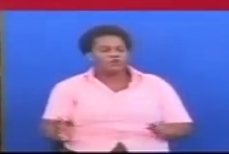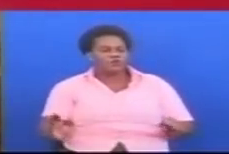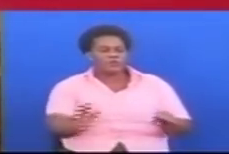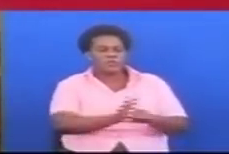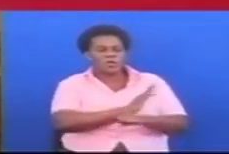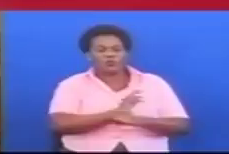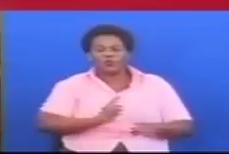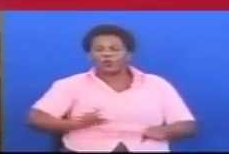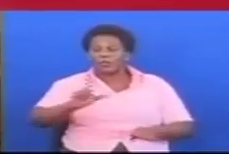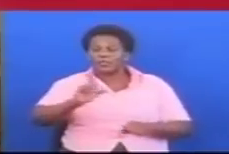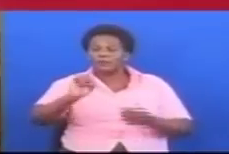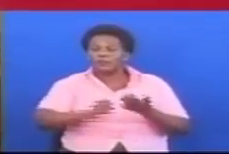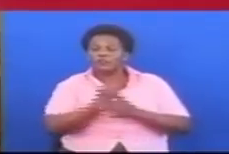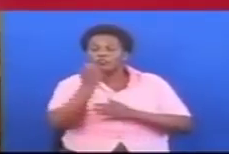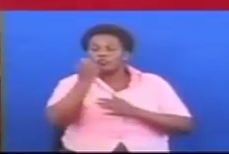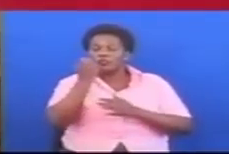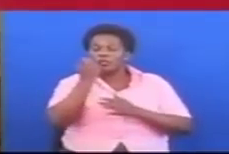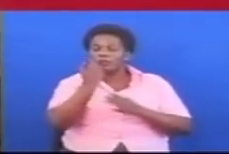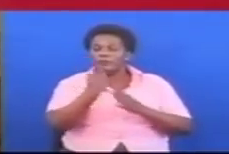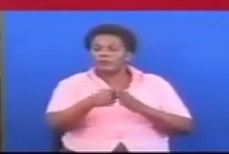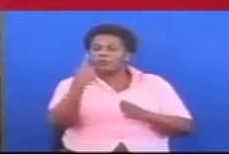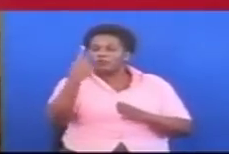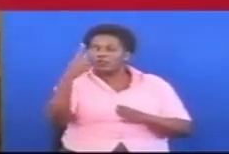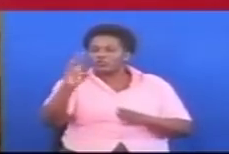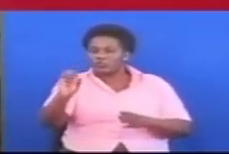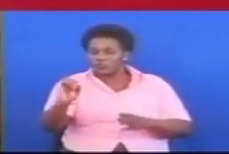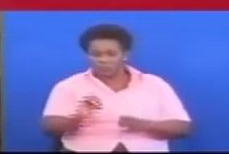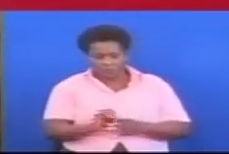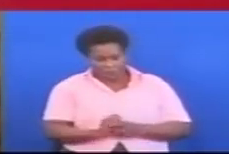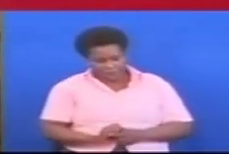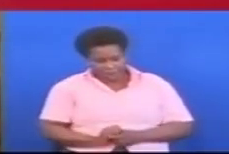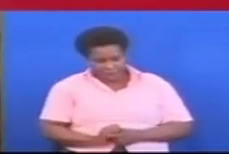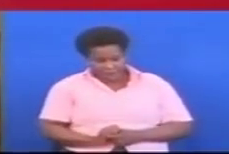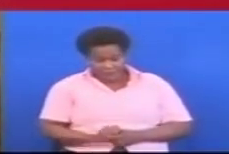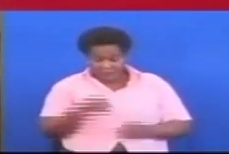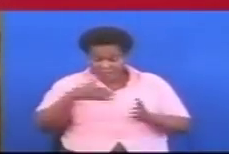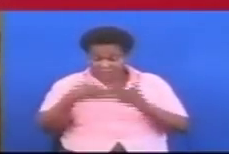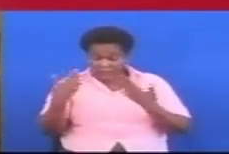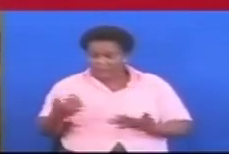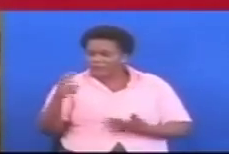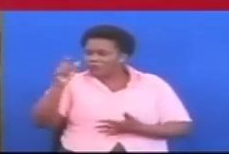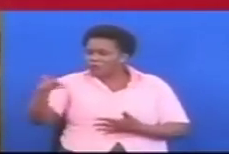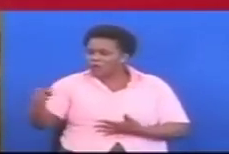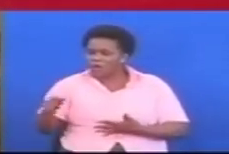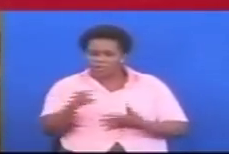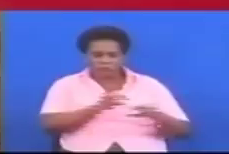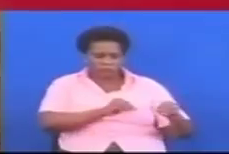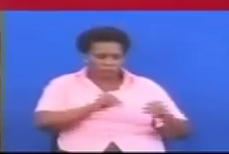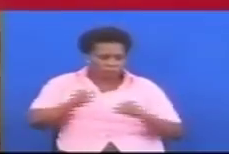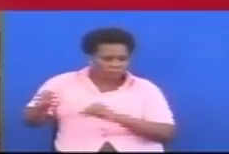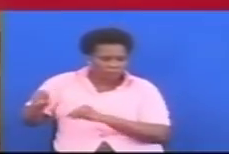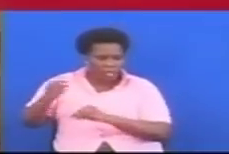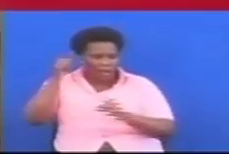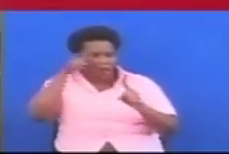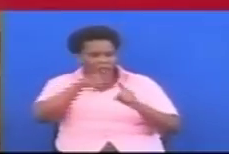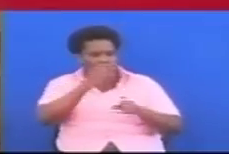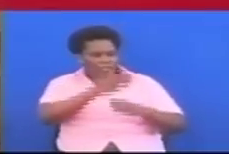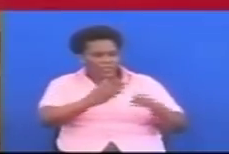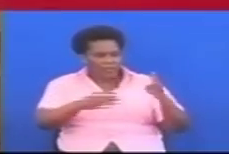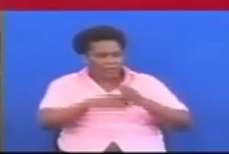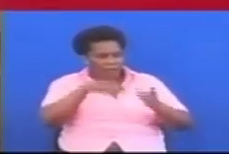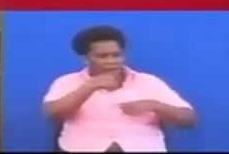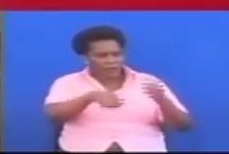120 kwa siku. Hadi mwezi Aprili mwaka huu, tathmini ya fidia kwa wananchi watakaopisha ujenzi wa mradi imekamilika